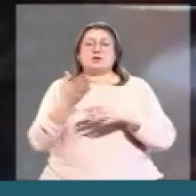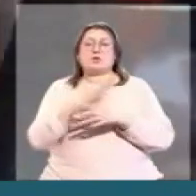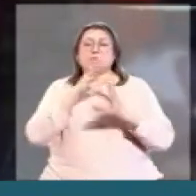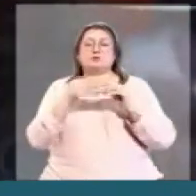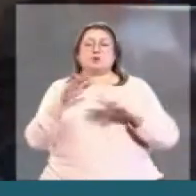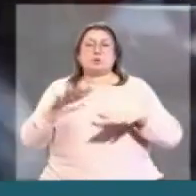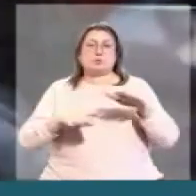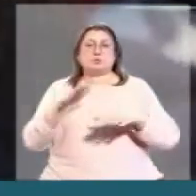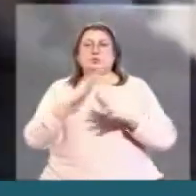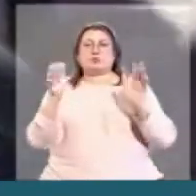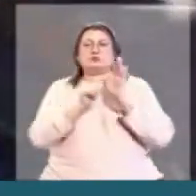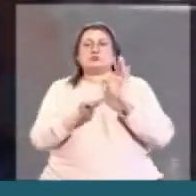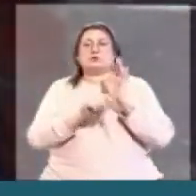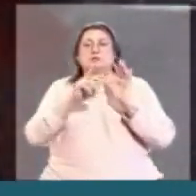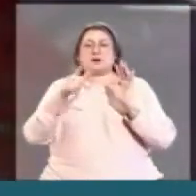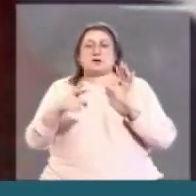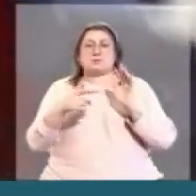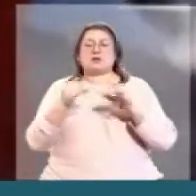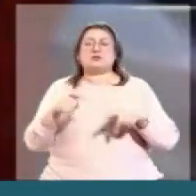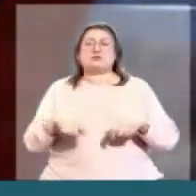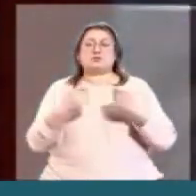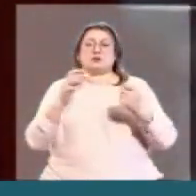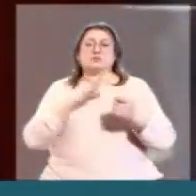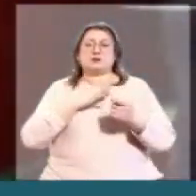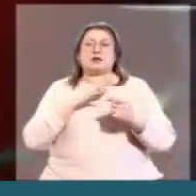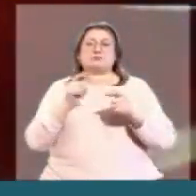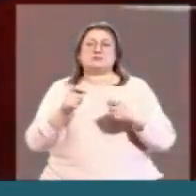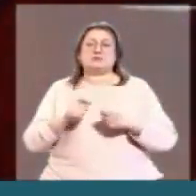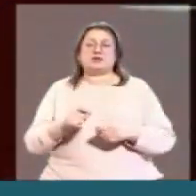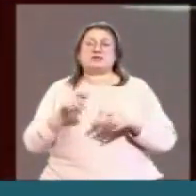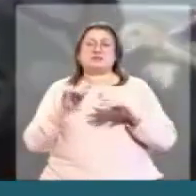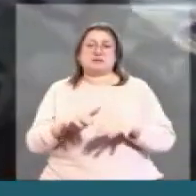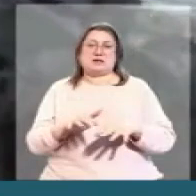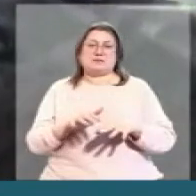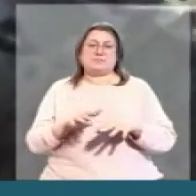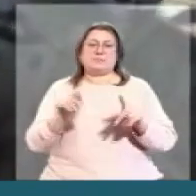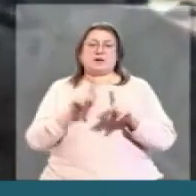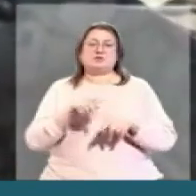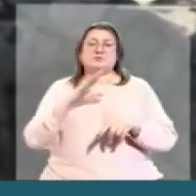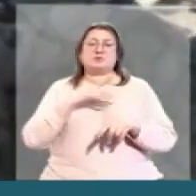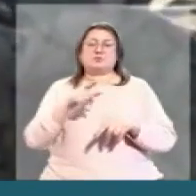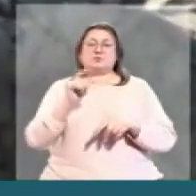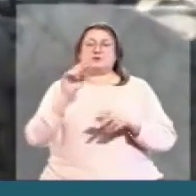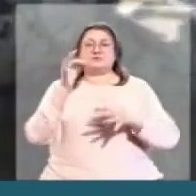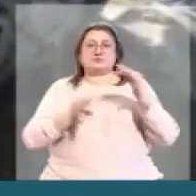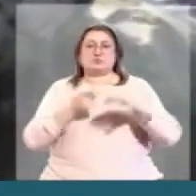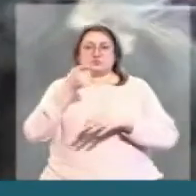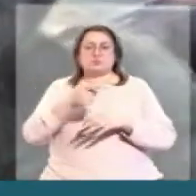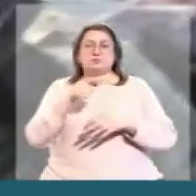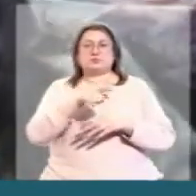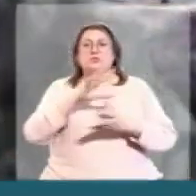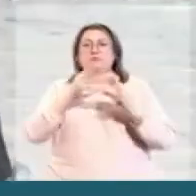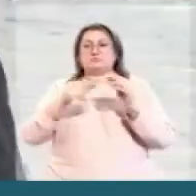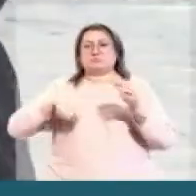вес груза составил более 60 килограммов. На нарушителя было заведено административное дело. Также ему был предъявлен иск на возмещение